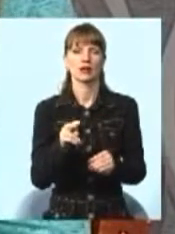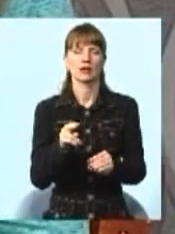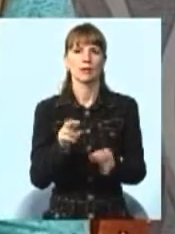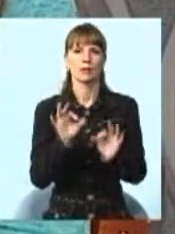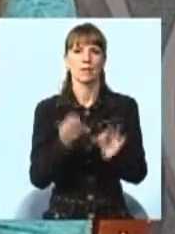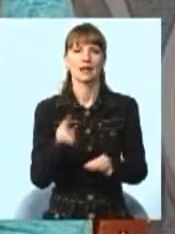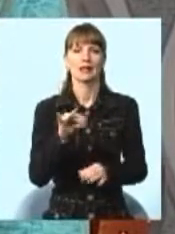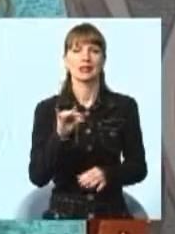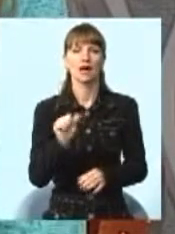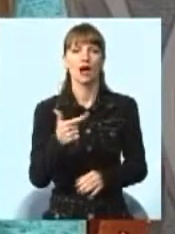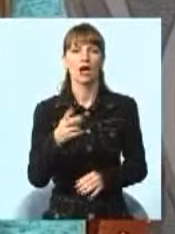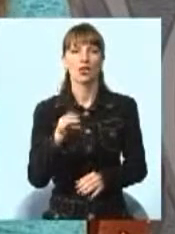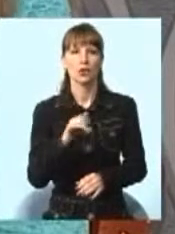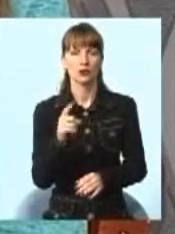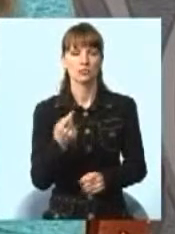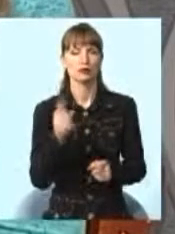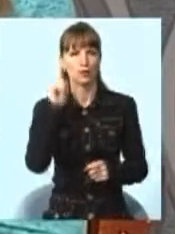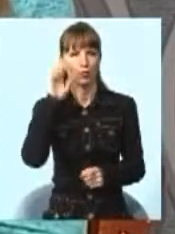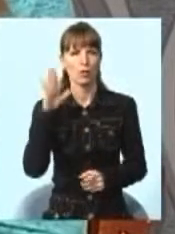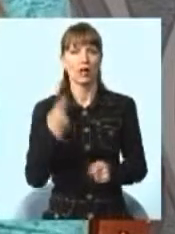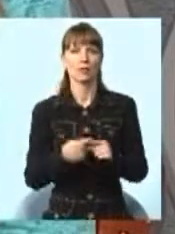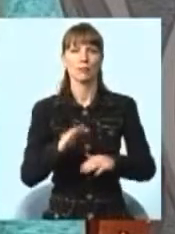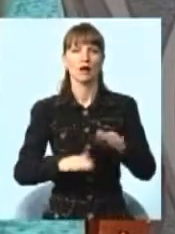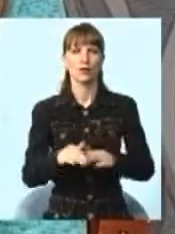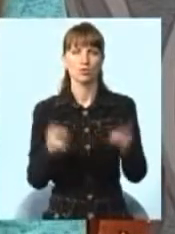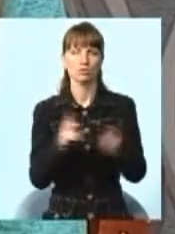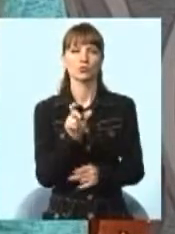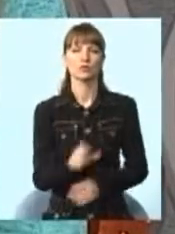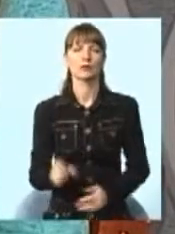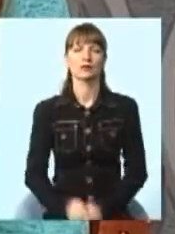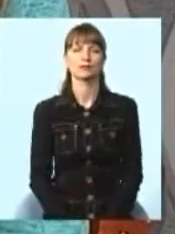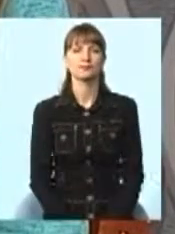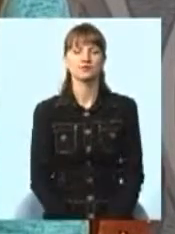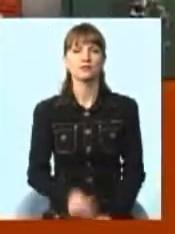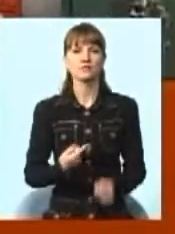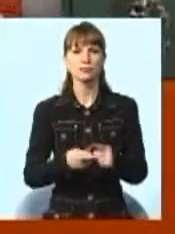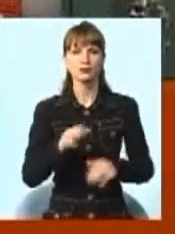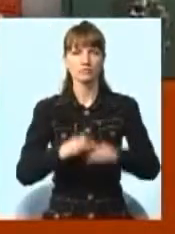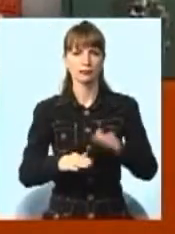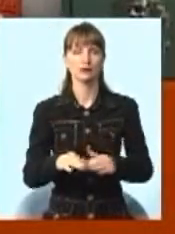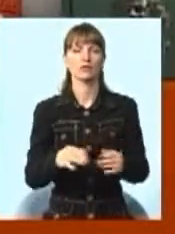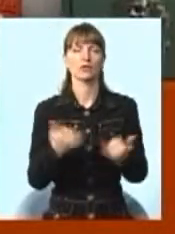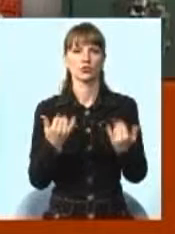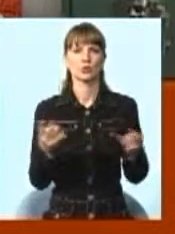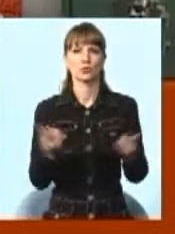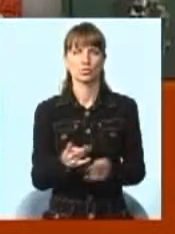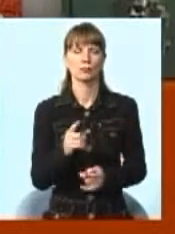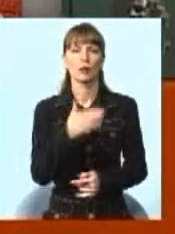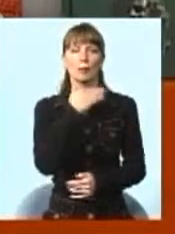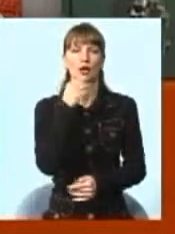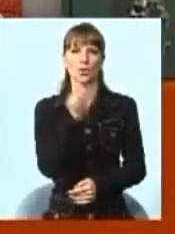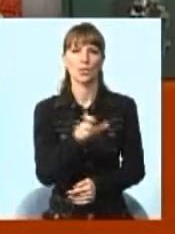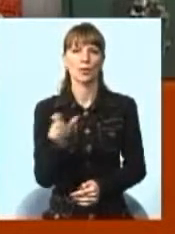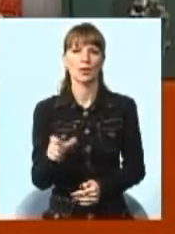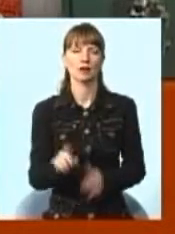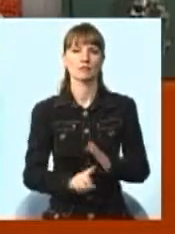професія взагалі, вона популярна зараз чи як? Вона потрібна суспільству? Ця професія зараз актуальна, тому що багато